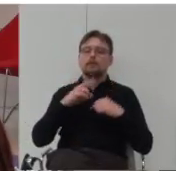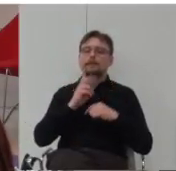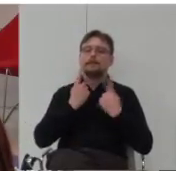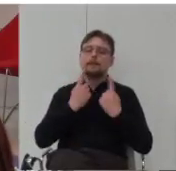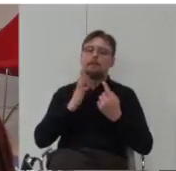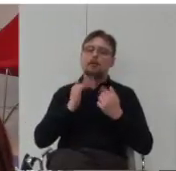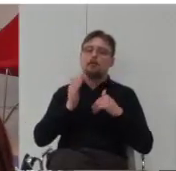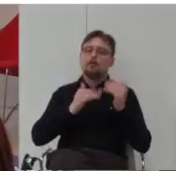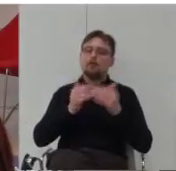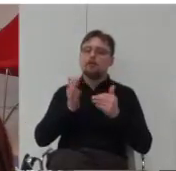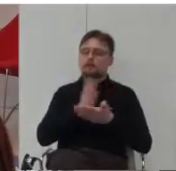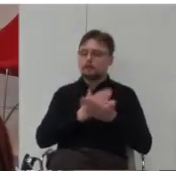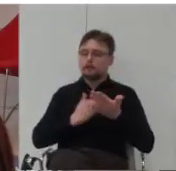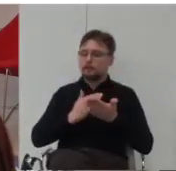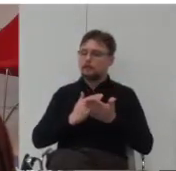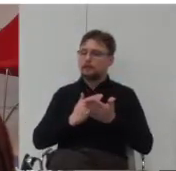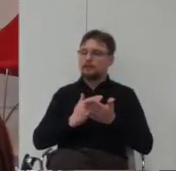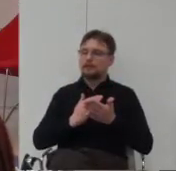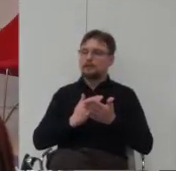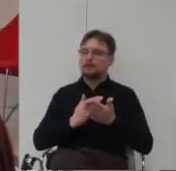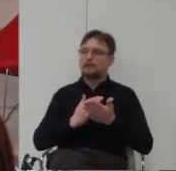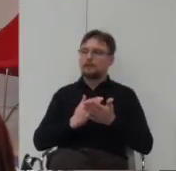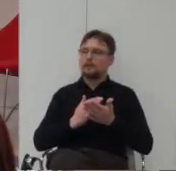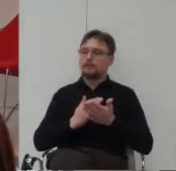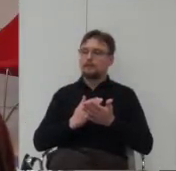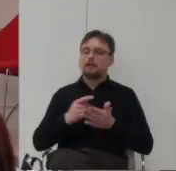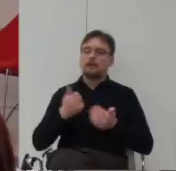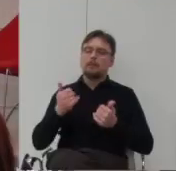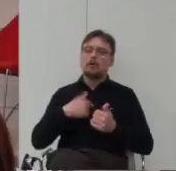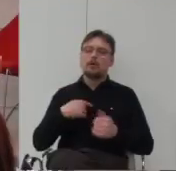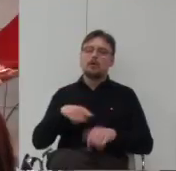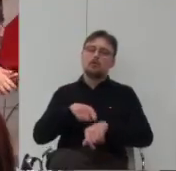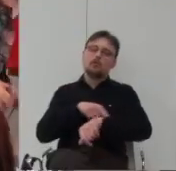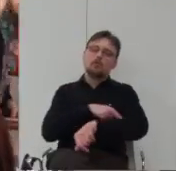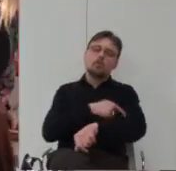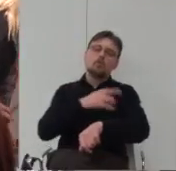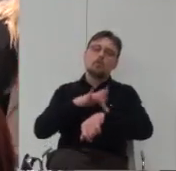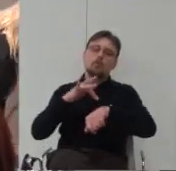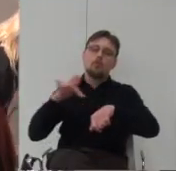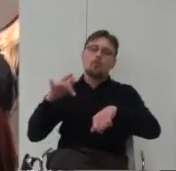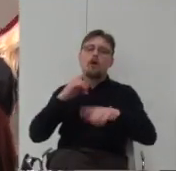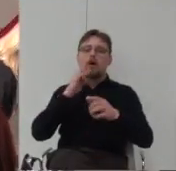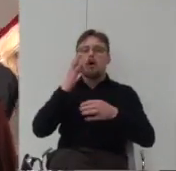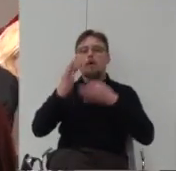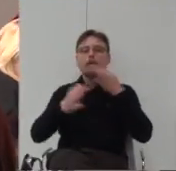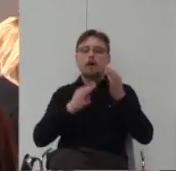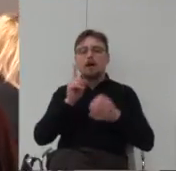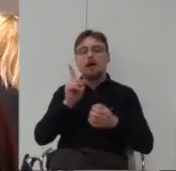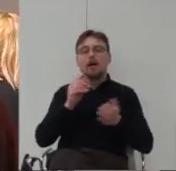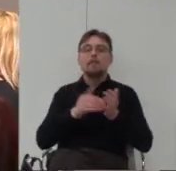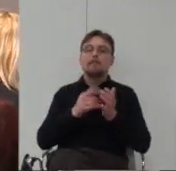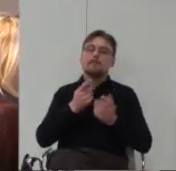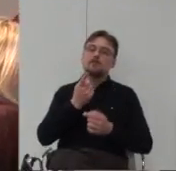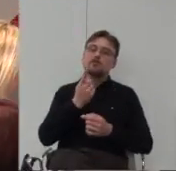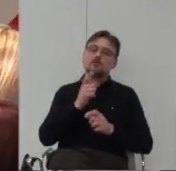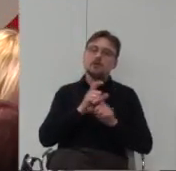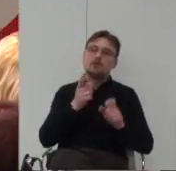mieszkańców. Tutaj moglibyśmy długo opowiadać, ale pewnie musimy się streszczać, więc parę słów o